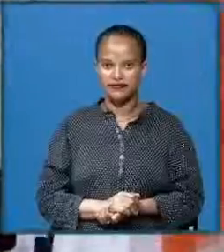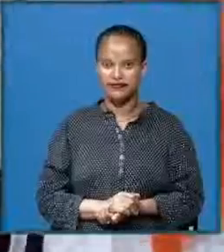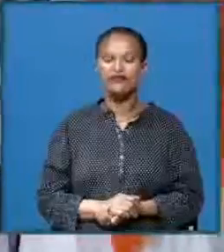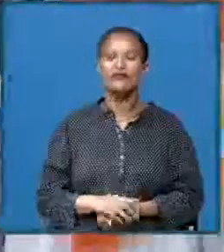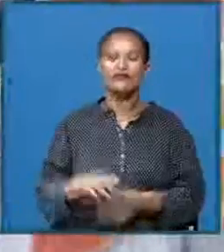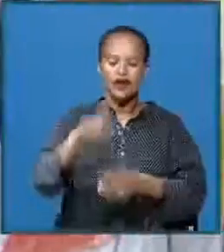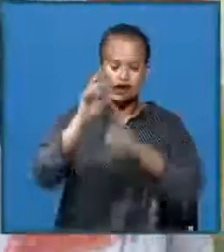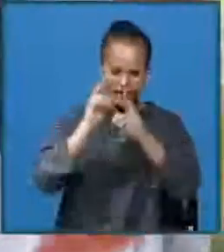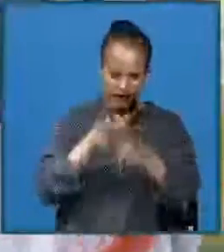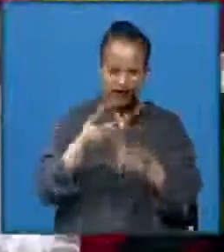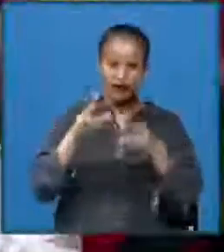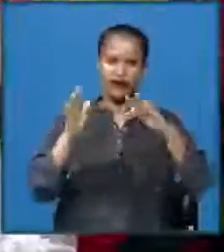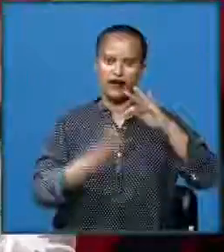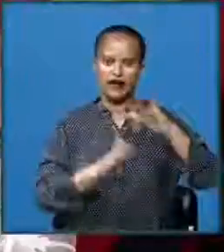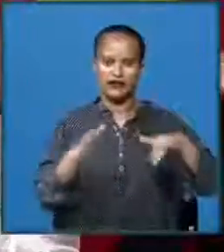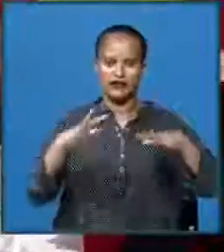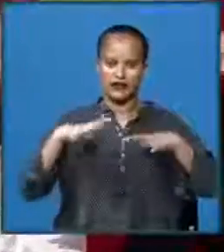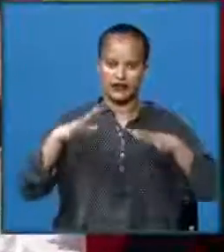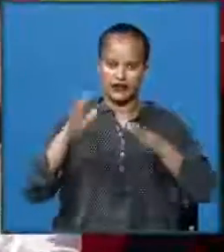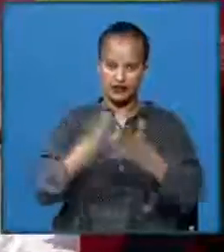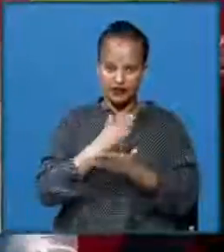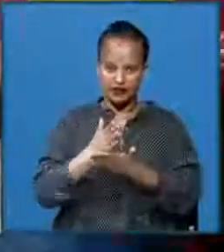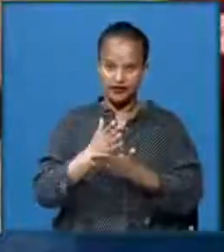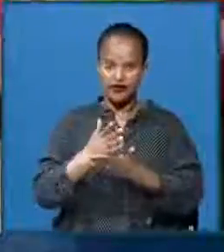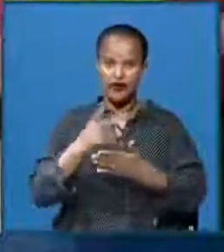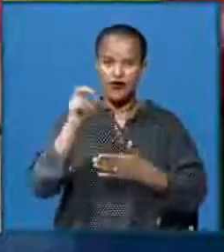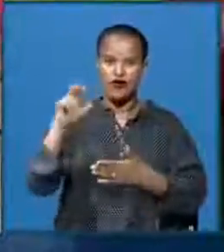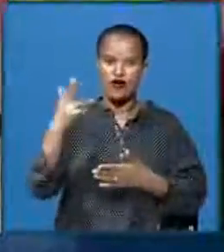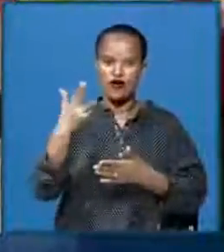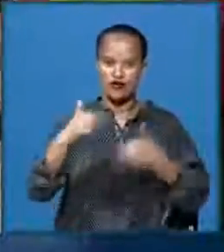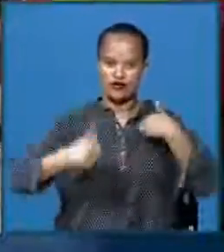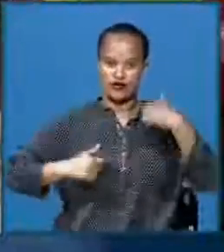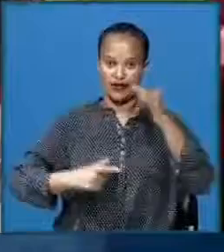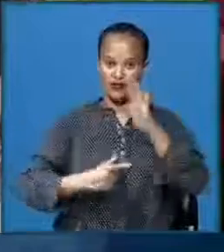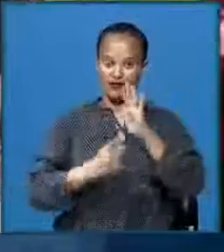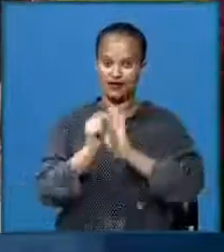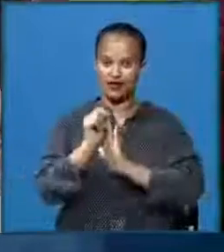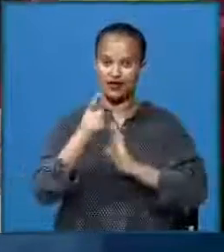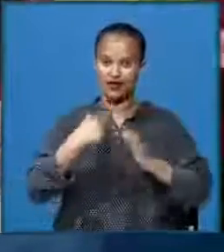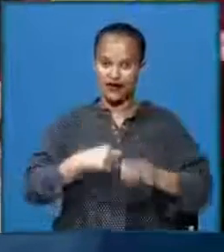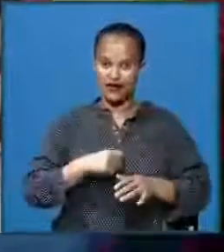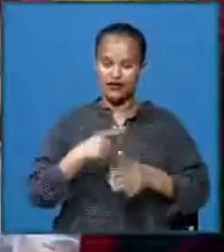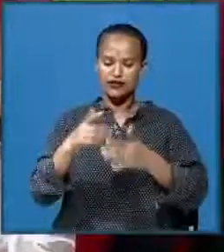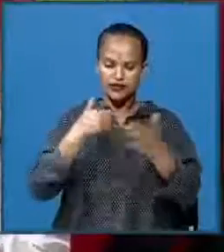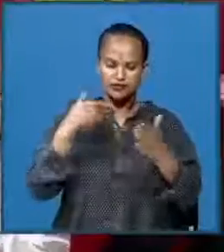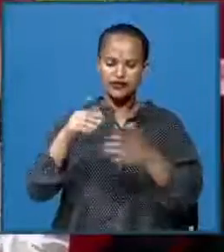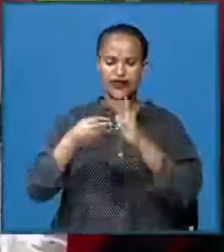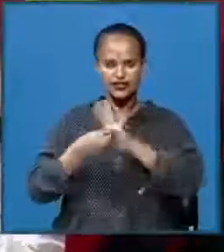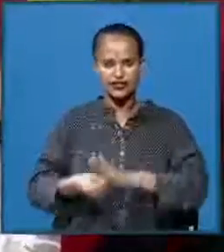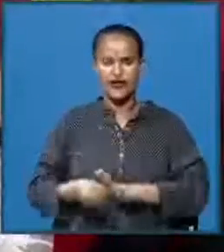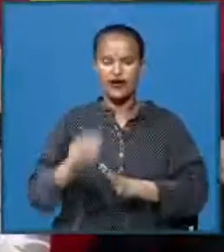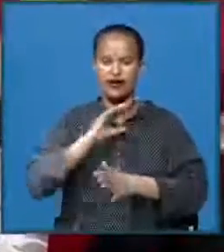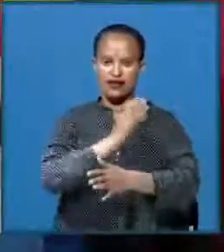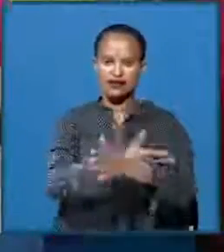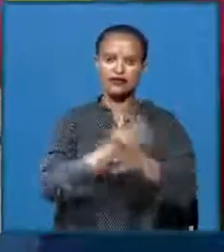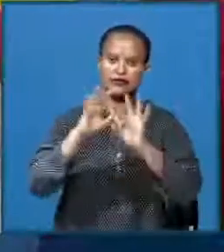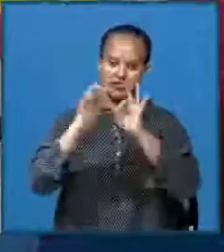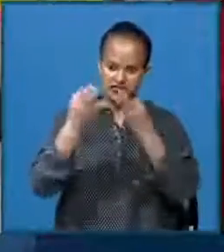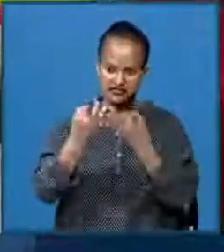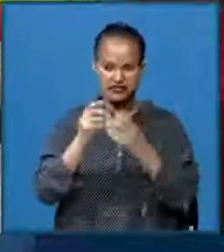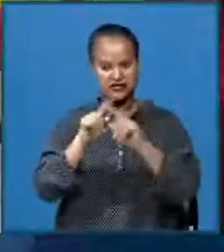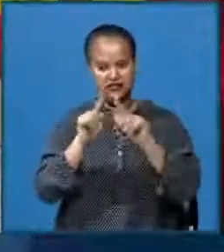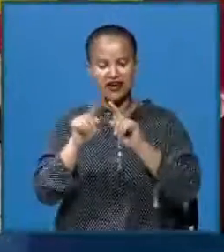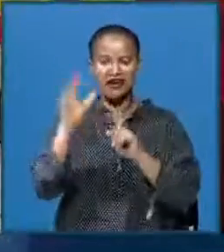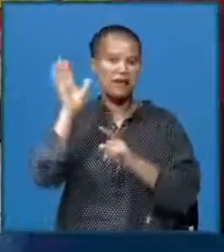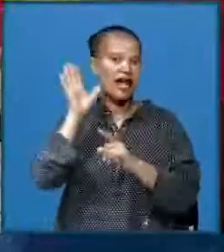አብ አከባብራ በዓለ ሸንዳ ዝተሳተፋ ዋዕሮታት ኣባላት ሰራዊት ትግራይ በዓለ ሸንዳ ቅድሚ ወራር ፋሽታውያን ሓይልታት ምስ ስድረአን ኮይነን